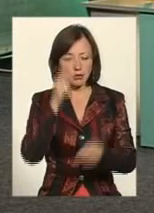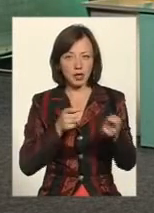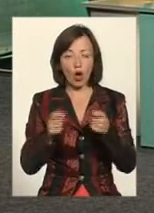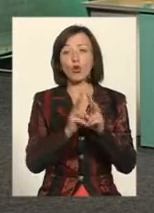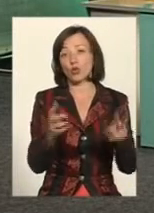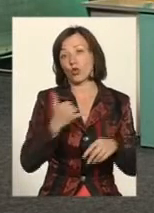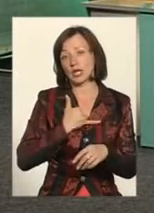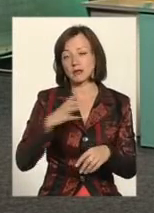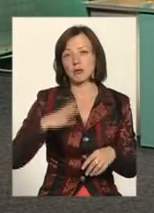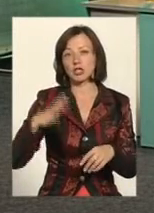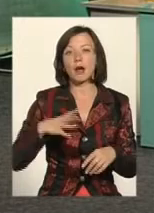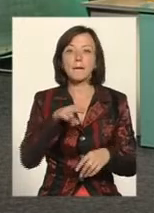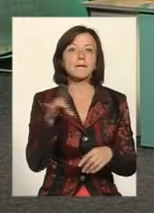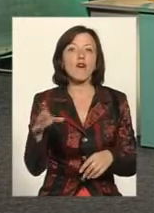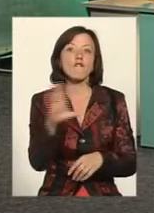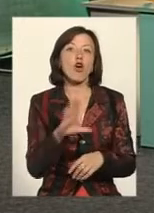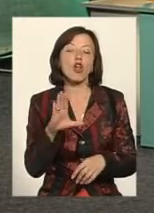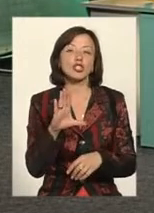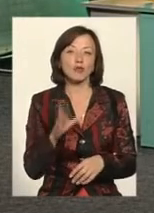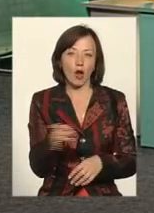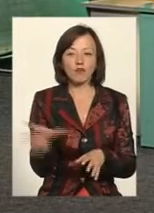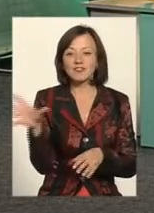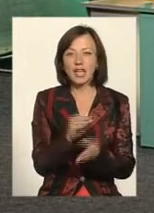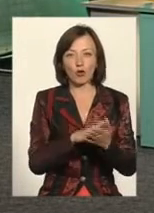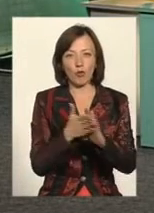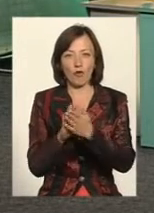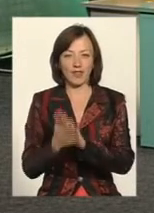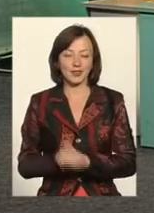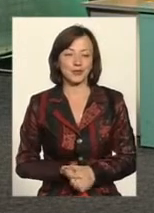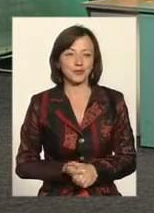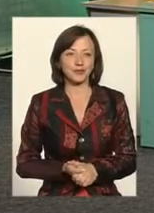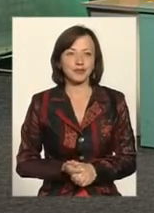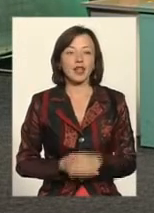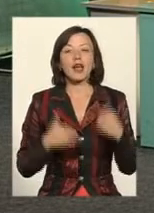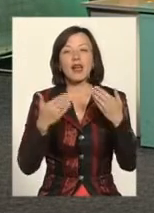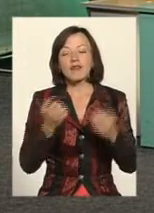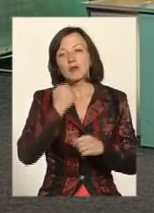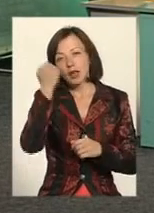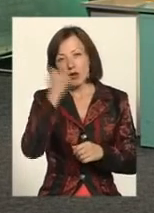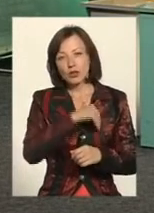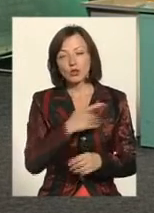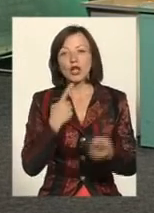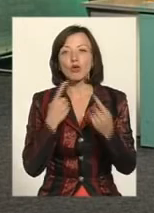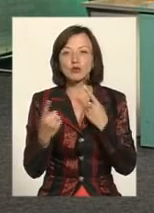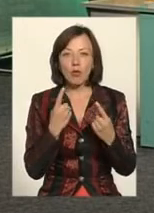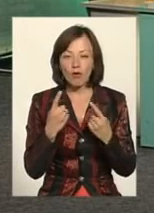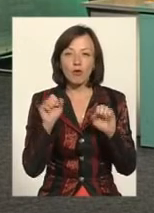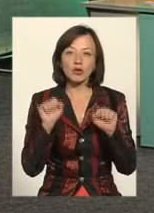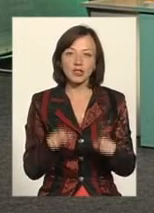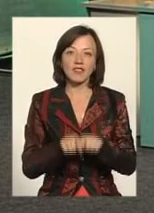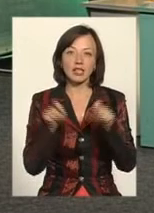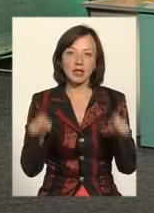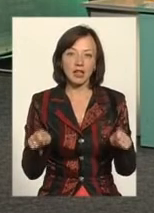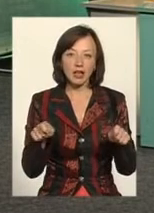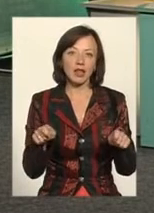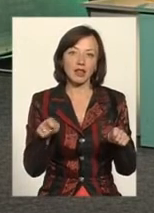райдержадміністрації. Хто у нас? Бивший регіонал в Волочиському районі. У нас все там мохом поросло. Панове, я вам дуже хочу подякувати за розмову. Ви, можливо, відкрили очі